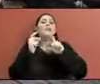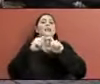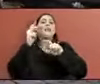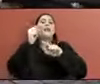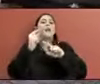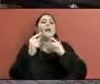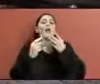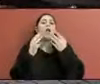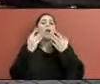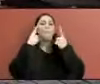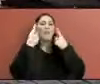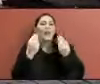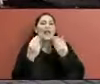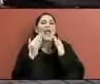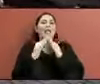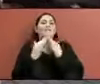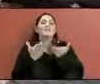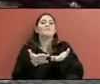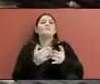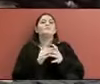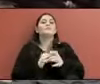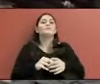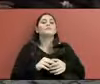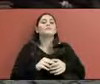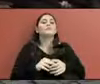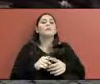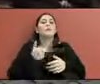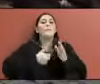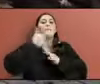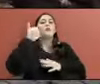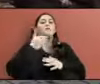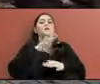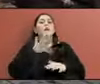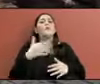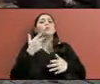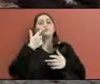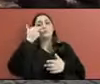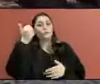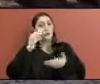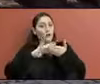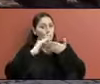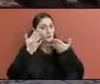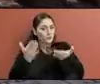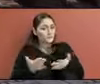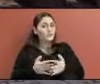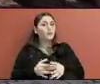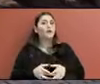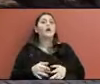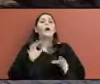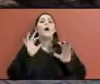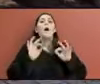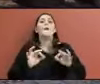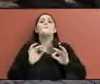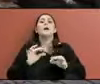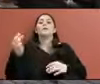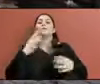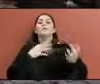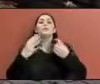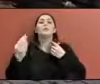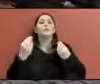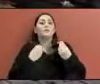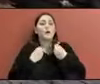mevcut. Şemsettin Başkanım sağ olsun hemen ilgili müdür arkadaşımıza talimatı verdi ve